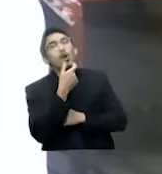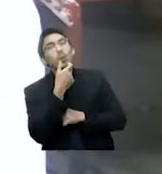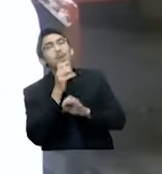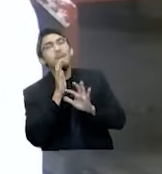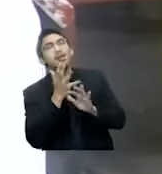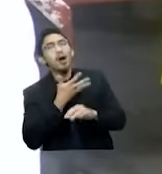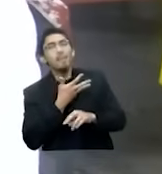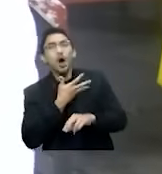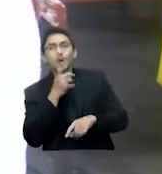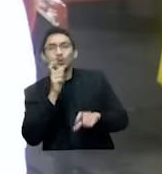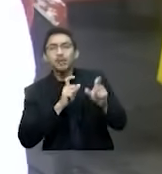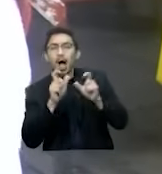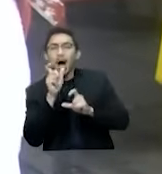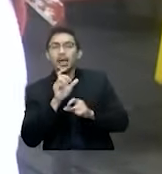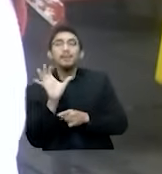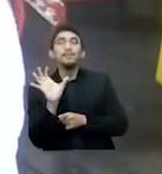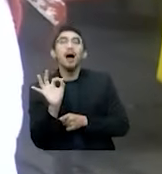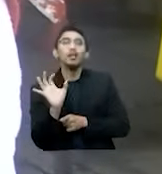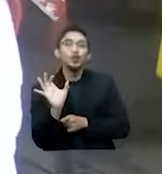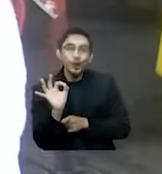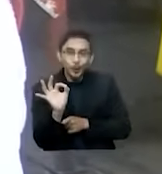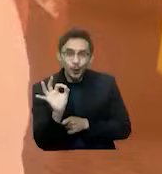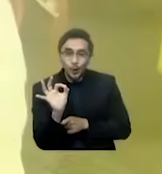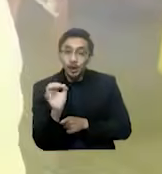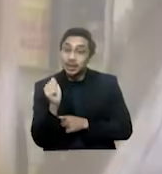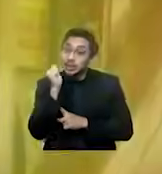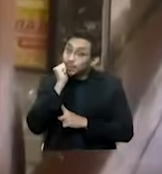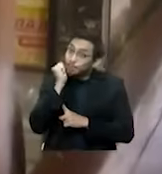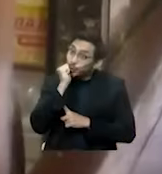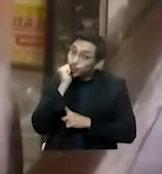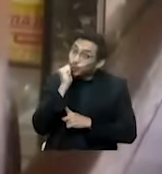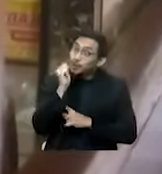ke Gondangdia? Oke, okay, buat bukaan puasa juga ya, Bu ya.